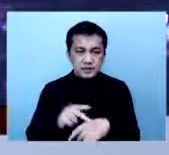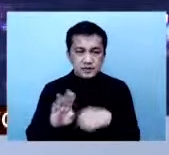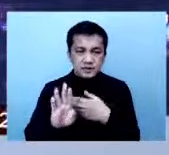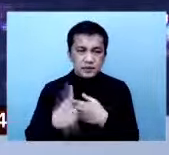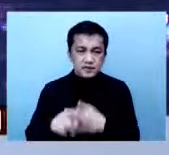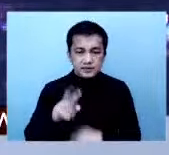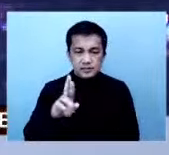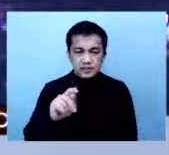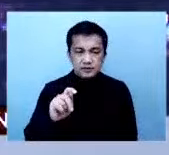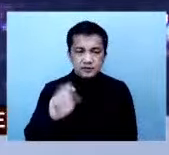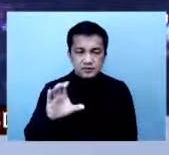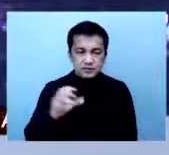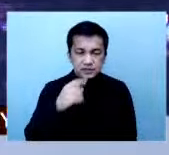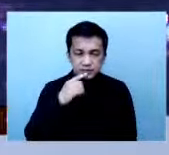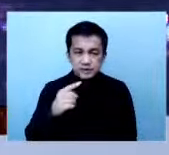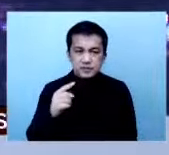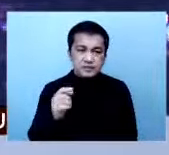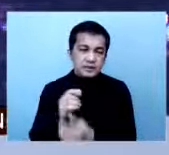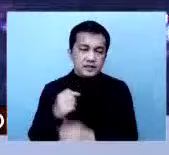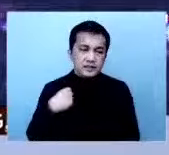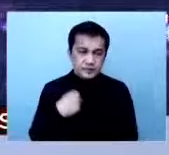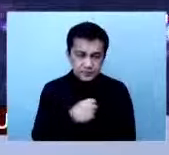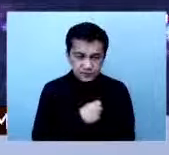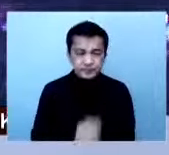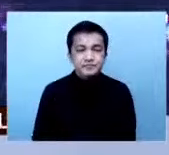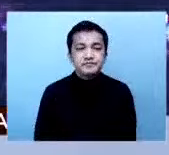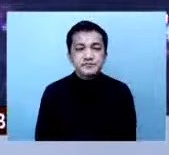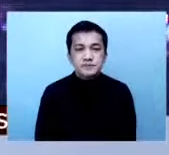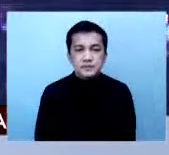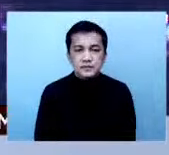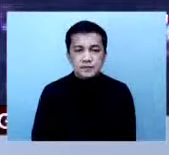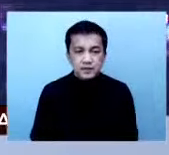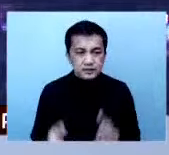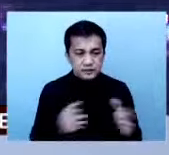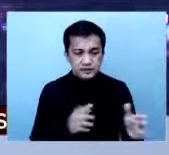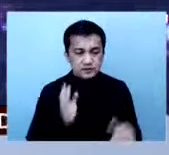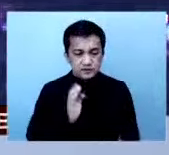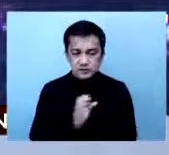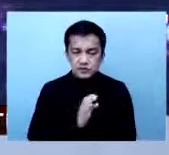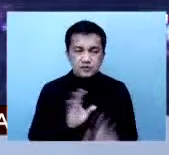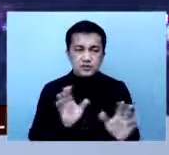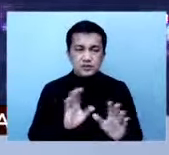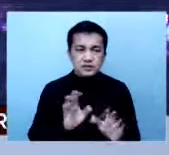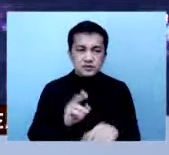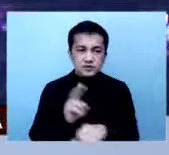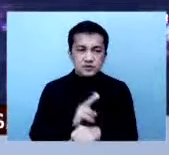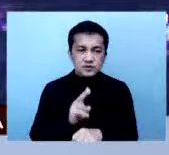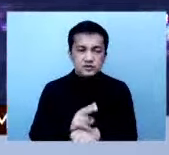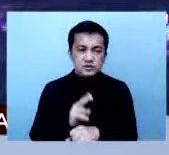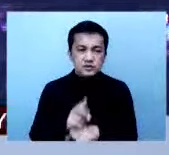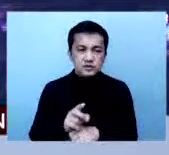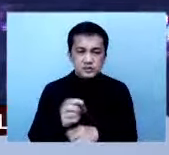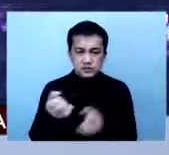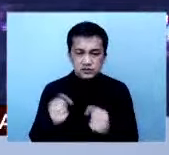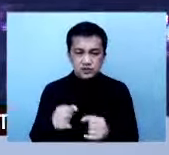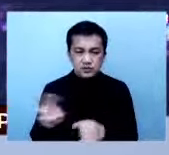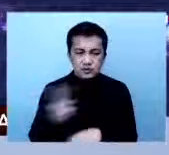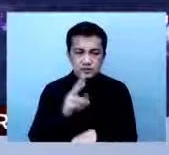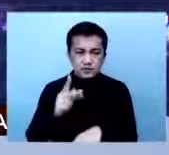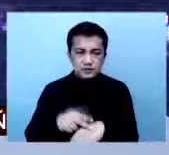Ayon sa ilang senador pero ay naman sa isang congresista naman dawang gamitin isue sa West philipin